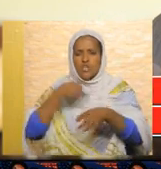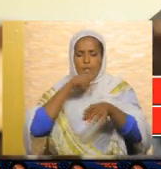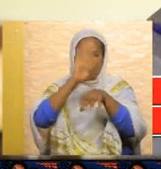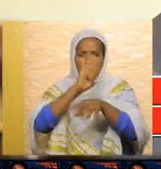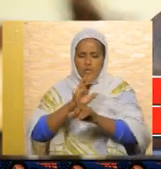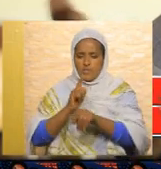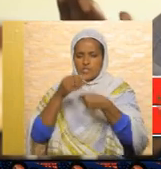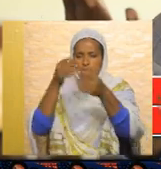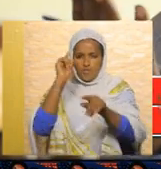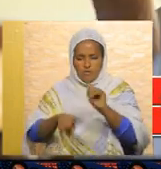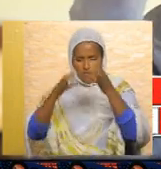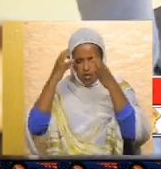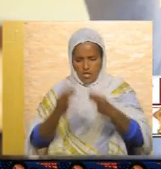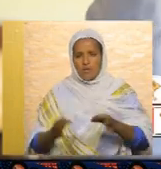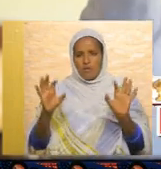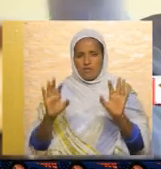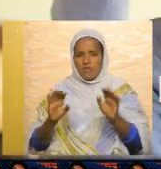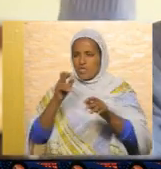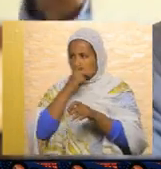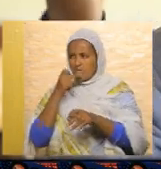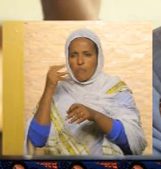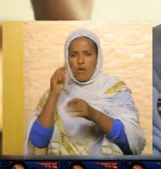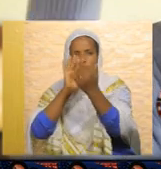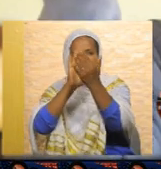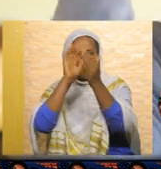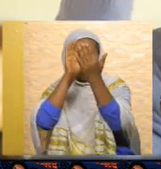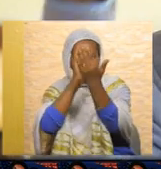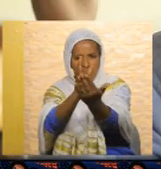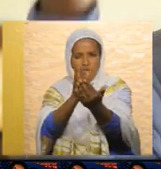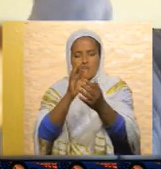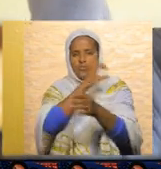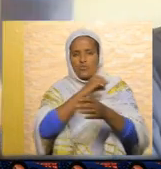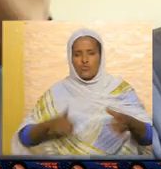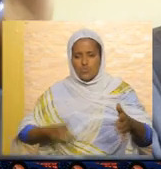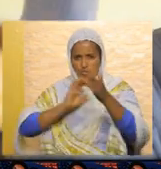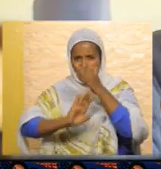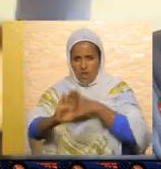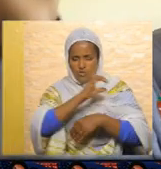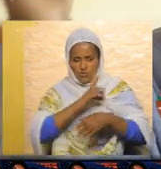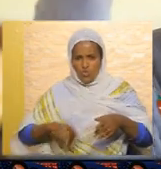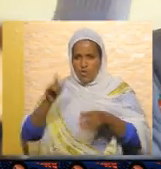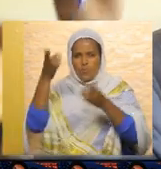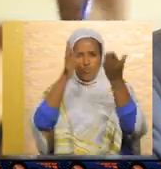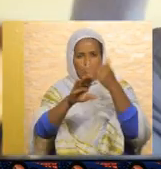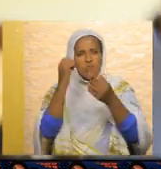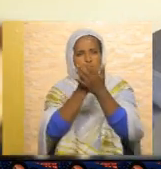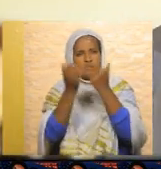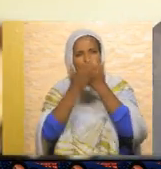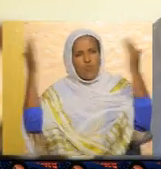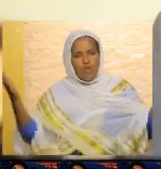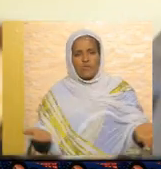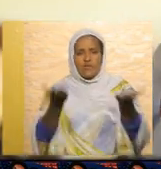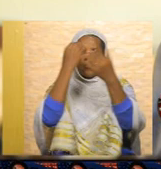መልሳችን በእርግጠኝነት ማለት ነው ድንግል ማርያምን ከፊት አስቀድመን ክርስቶስን ወልዳለች፣ ክርስቶስ ስላንተ ሞቷል፣ ስላንተ ተሰቅሏል፣ ተነስቷል፣